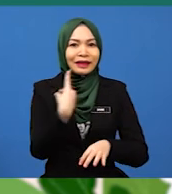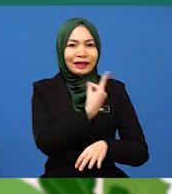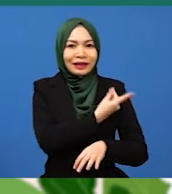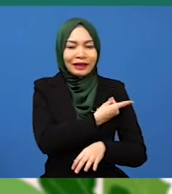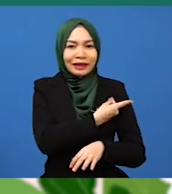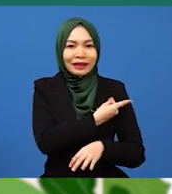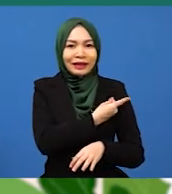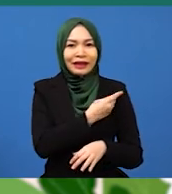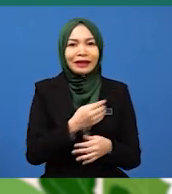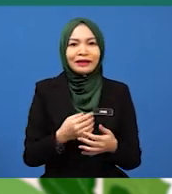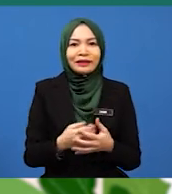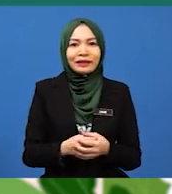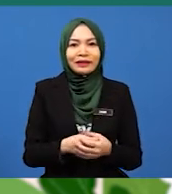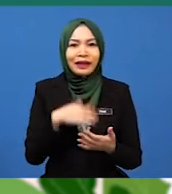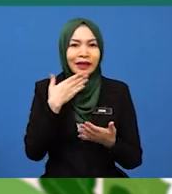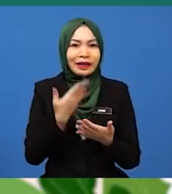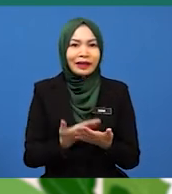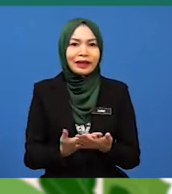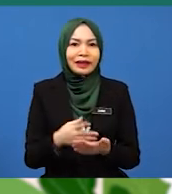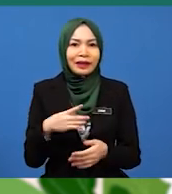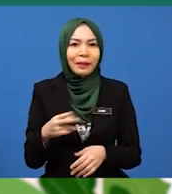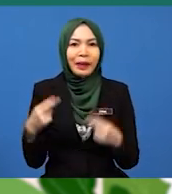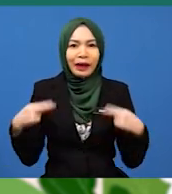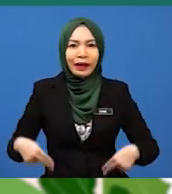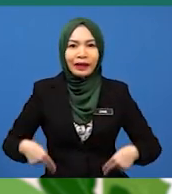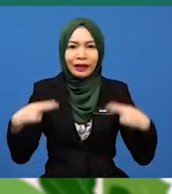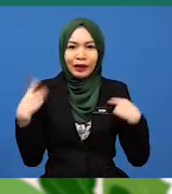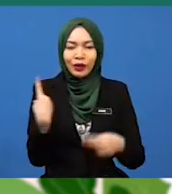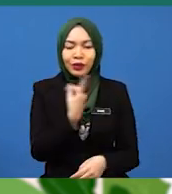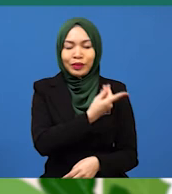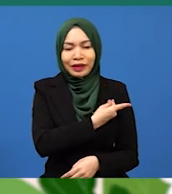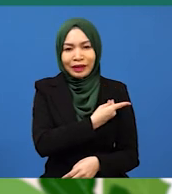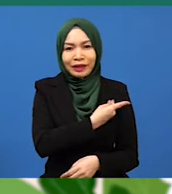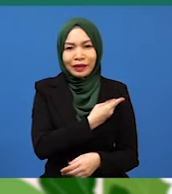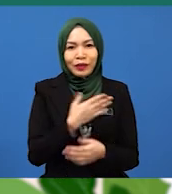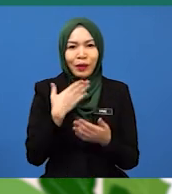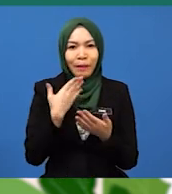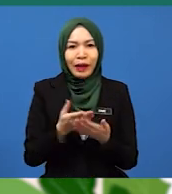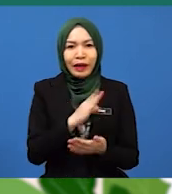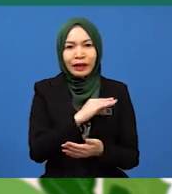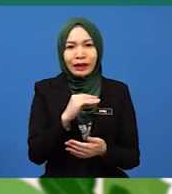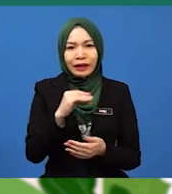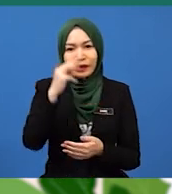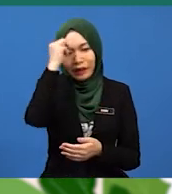Jika kita bersikap jujur, hidup kita dipandang mulia.